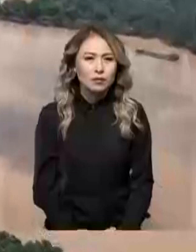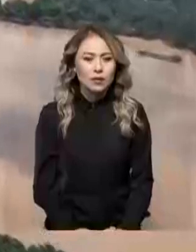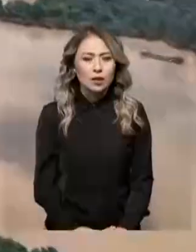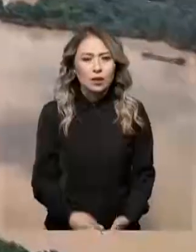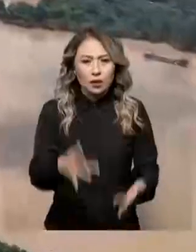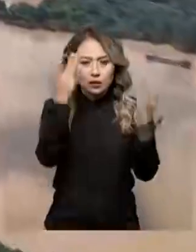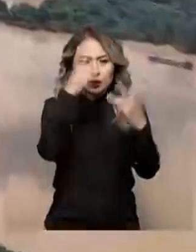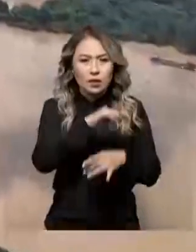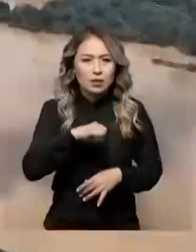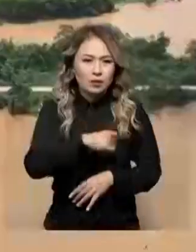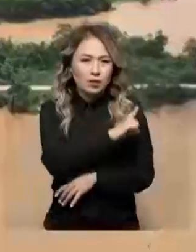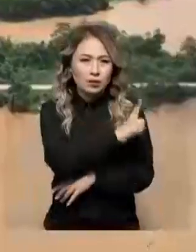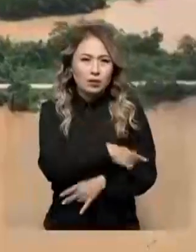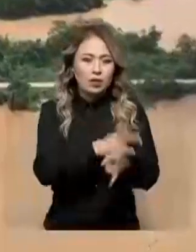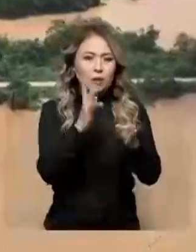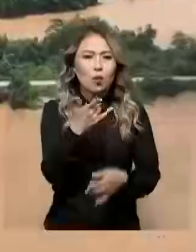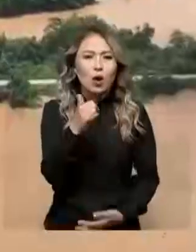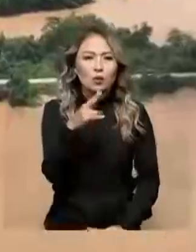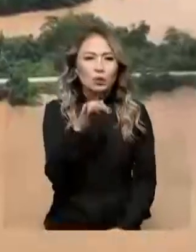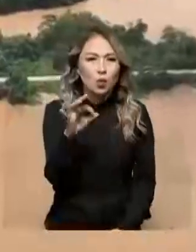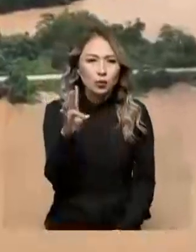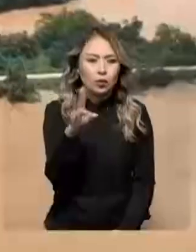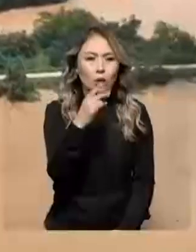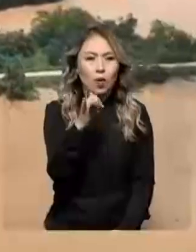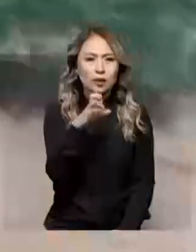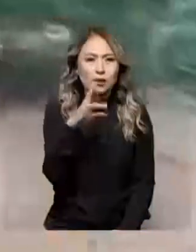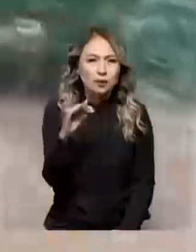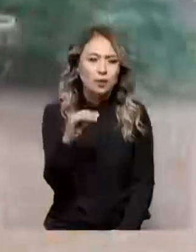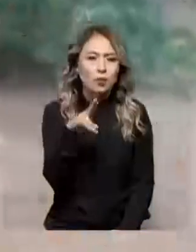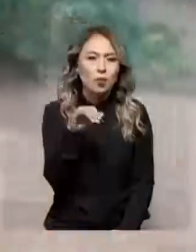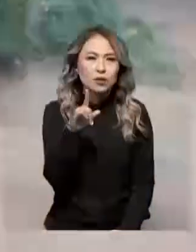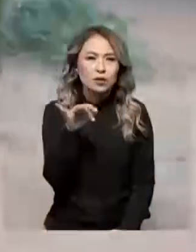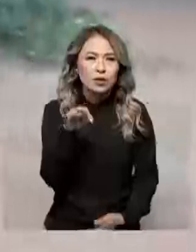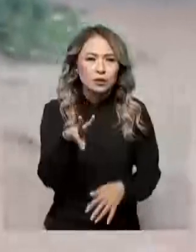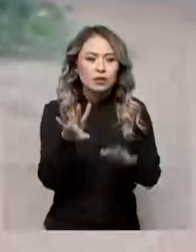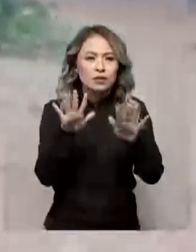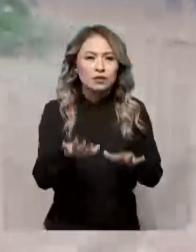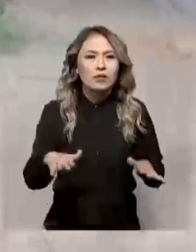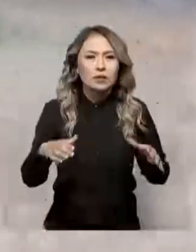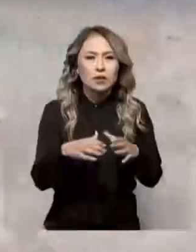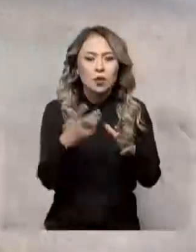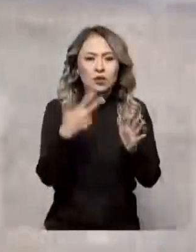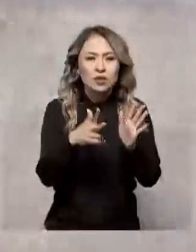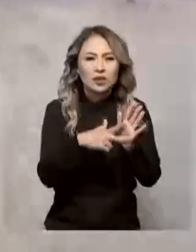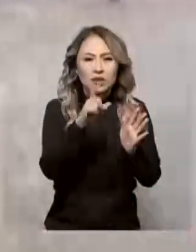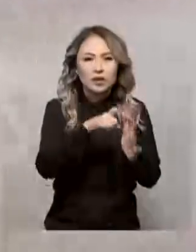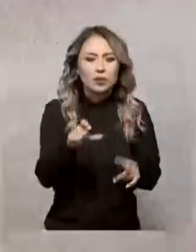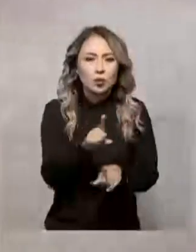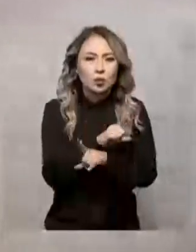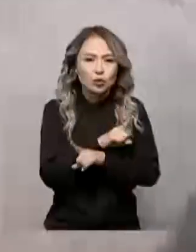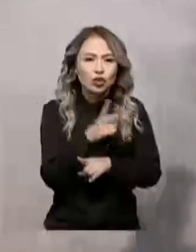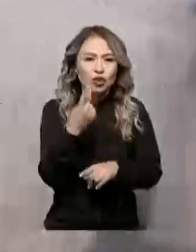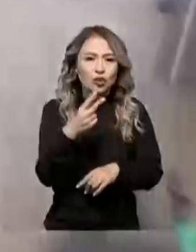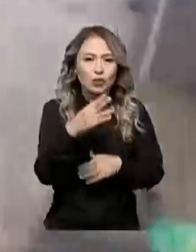Тілсіз жаудан ең қатты зардап шеккен Гуандун, Гуанси және Фудзян провинциялары. Бұл аймақтарда тасқын кезінде 38 адам көз жұмды. Тағы